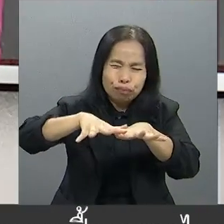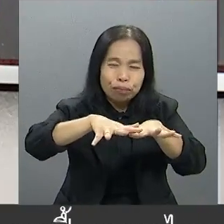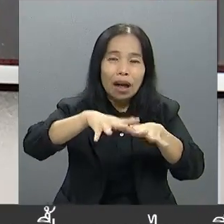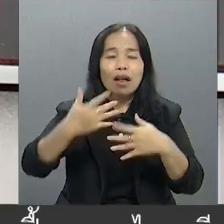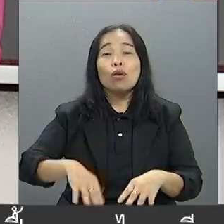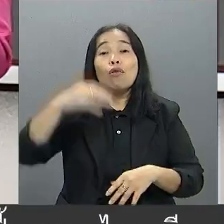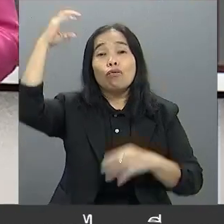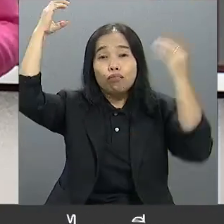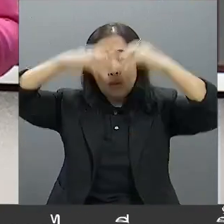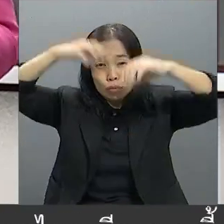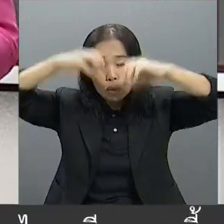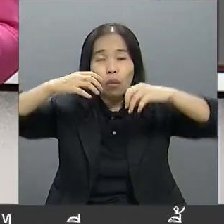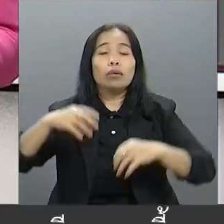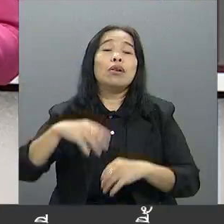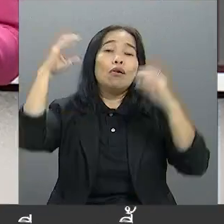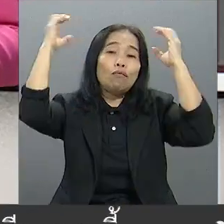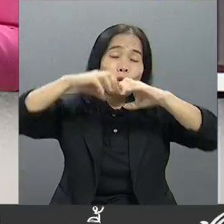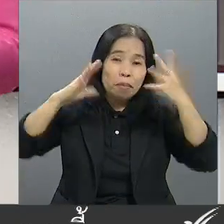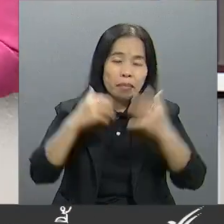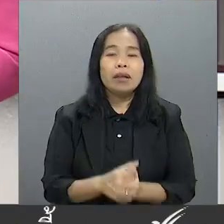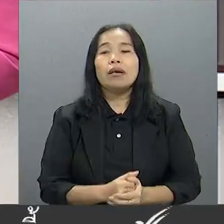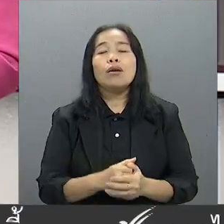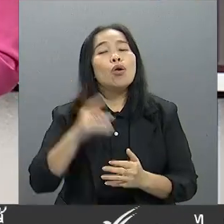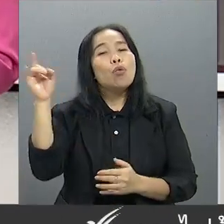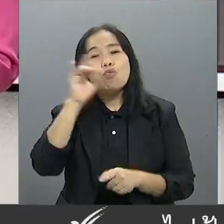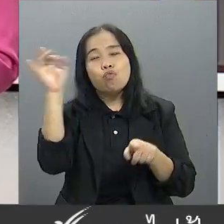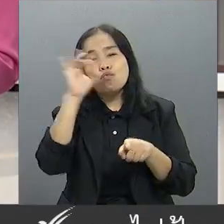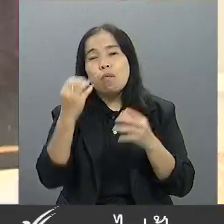าแล้งปัญหานี้ไม่เคยหมดไปค่ะ